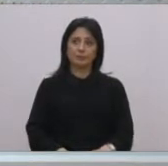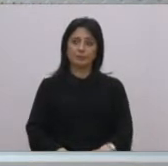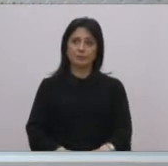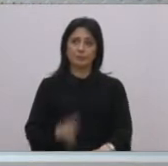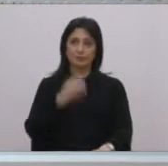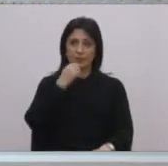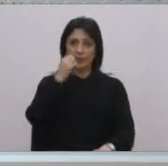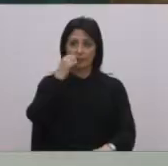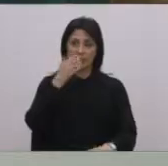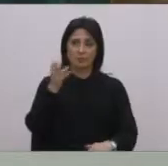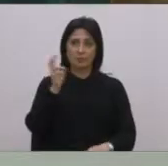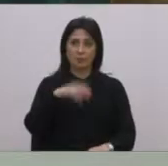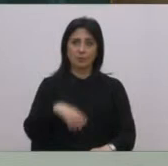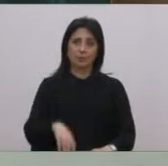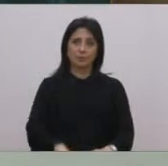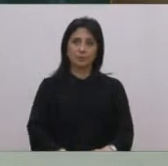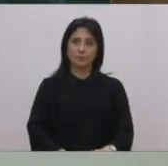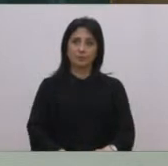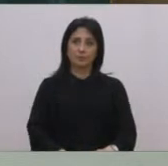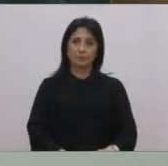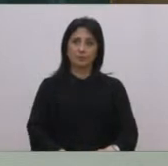Vidi, m-a dobar, m-a uhudit.